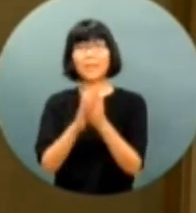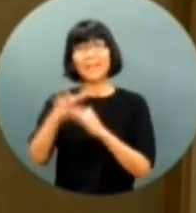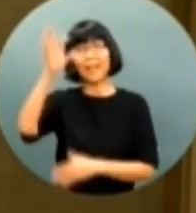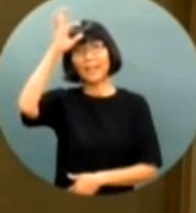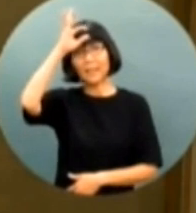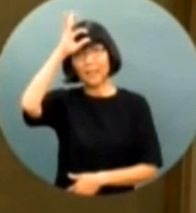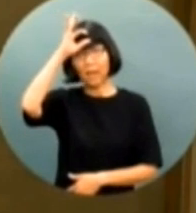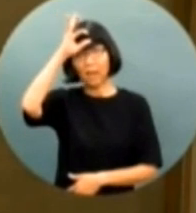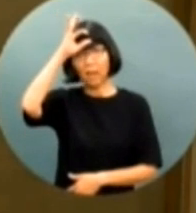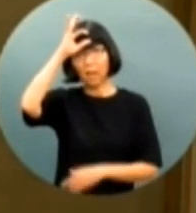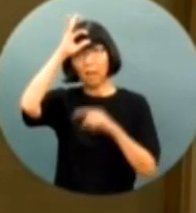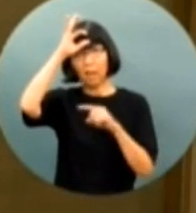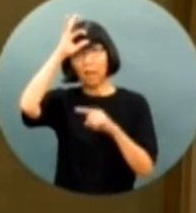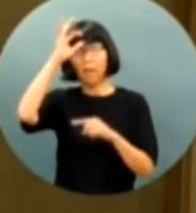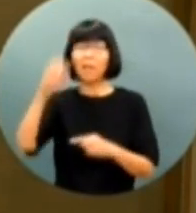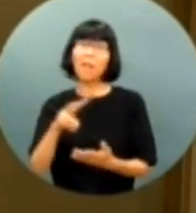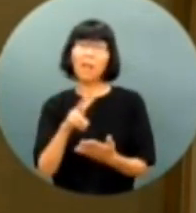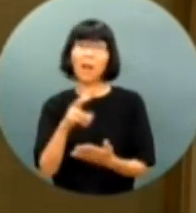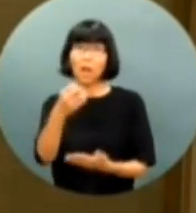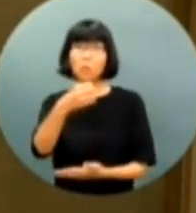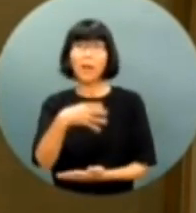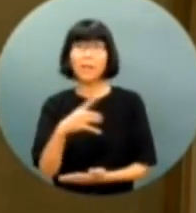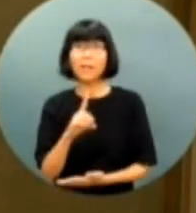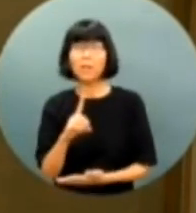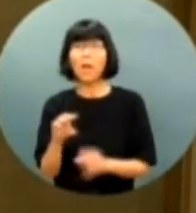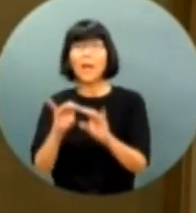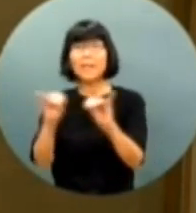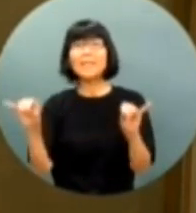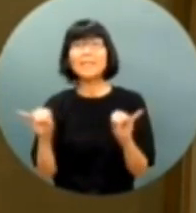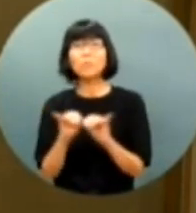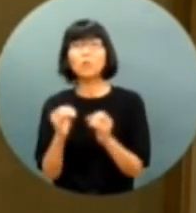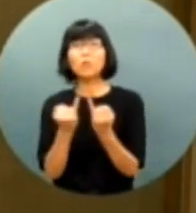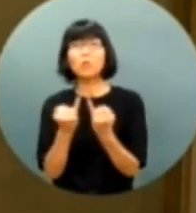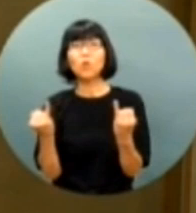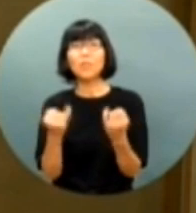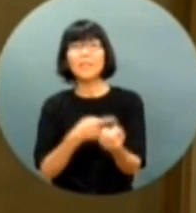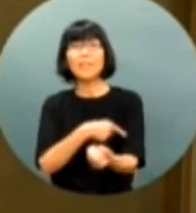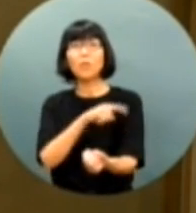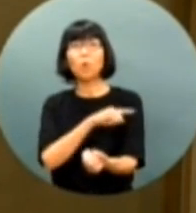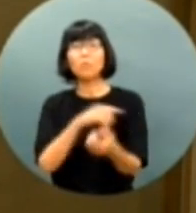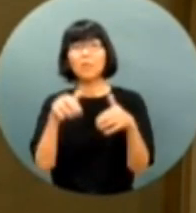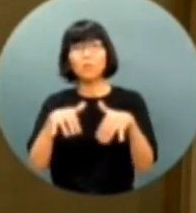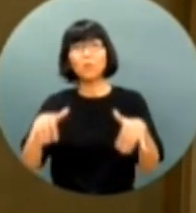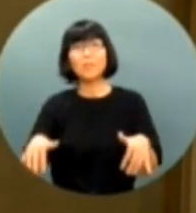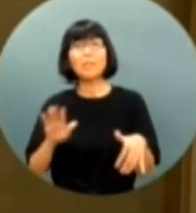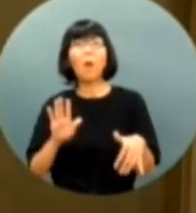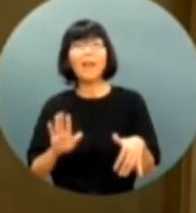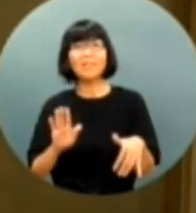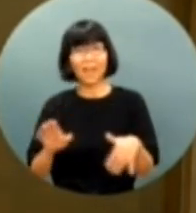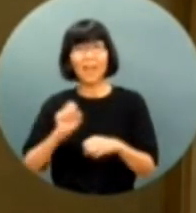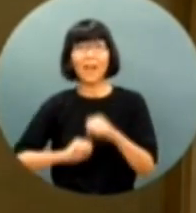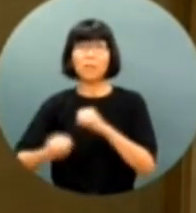子力という、女性の職員さんの、署員さんのを組織する会があり、いろんな活動をされ